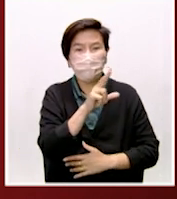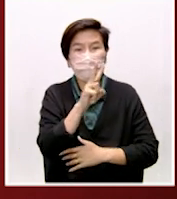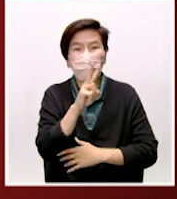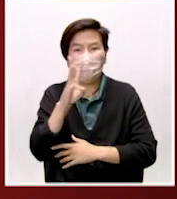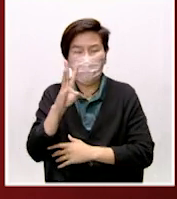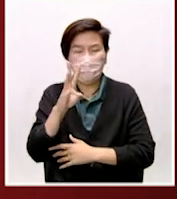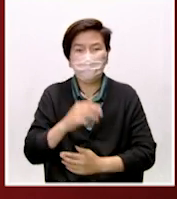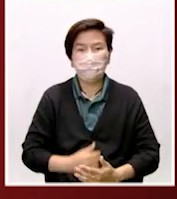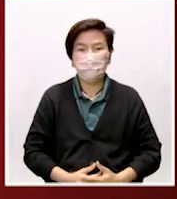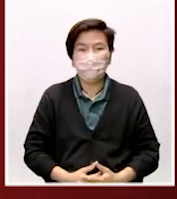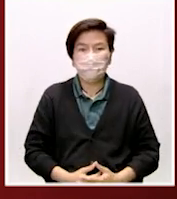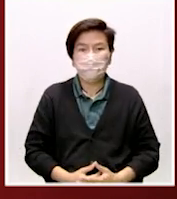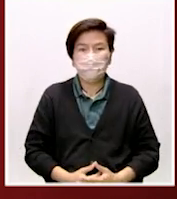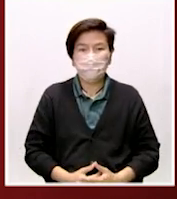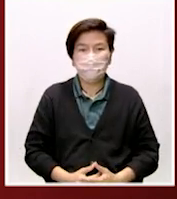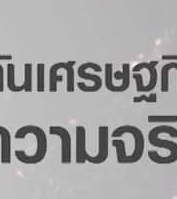1326